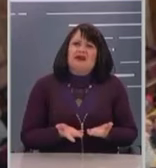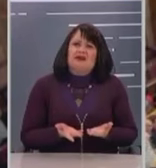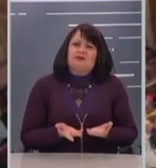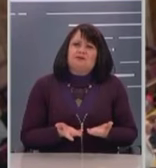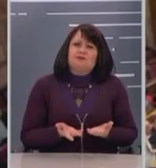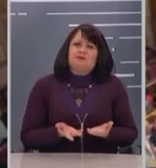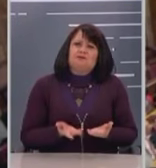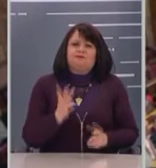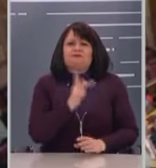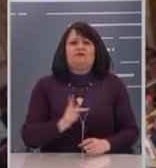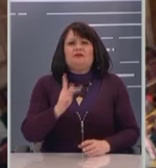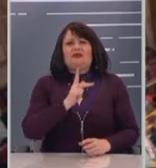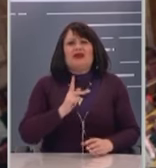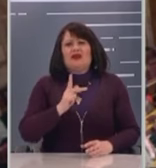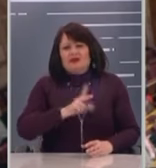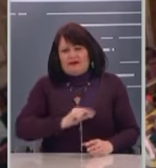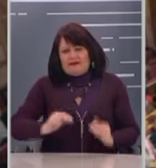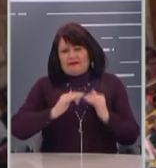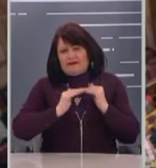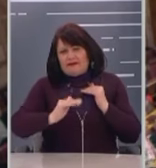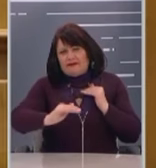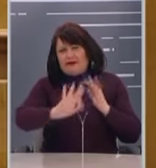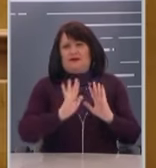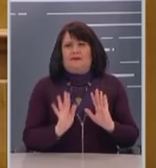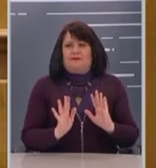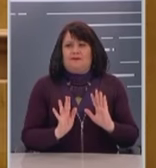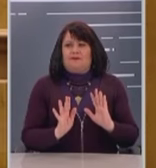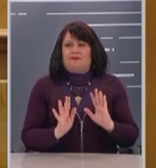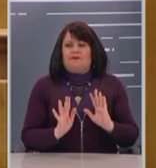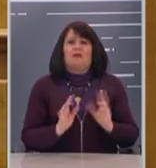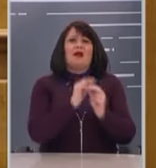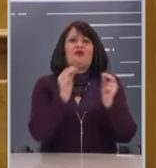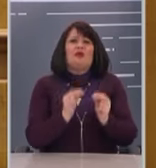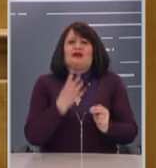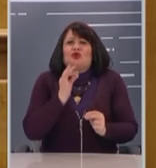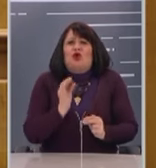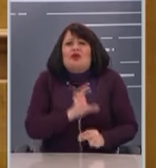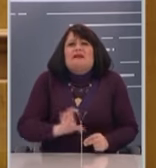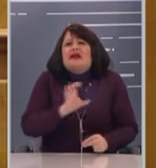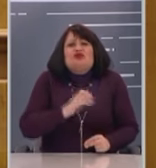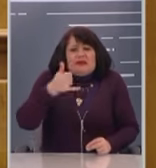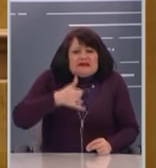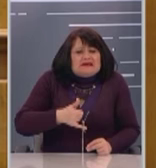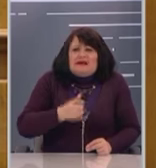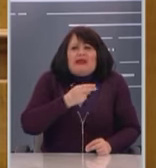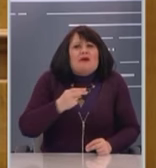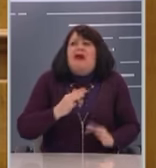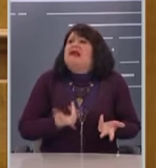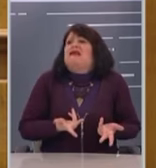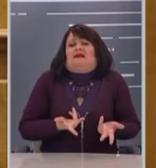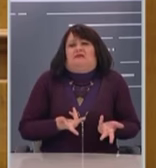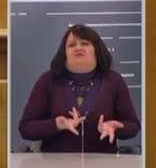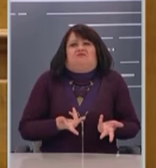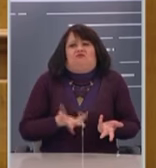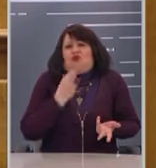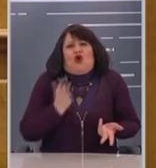διατρέχει την κοινωνία οριζόντια και κάθετα και άρα δεν έχει κανένα νόημα να εξετάζουμε τέτοια ζητήματα.